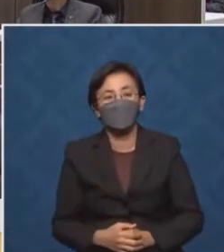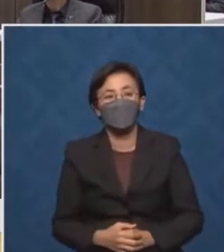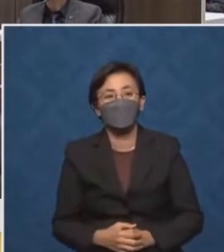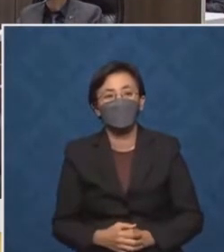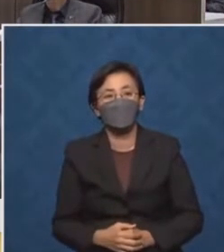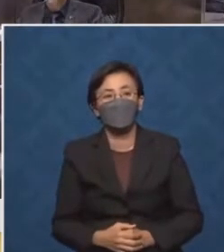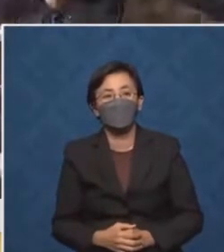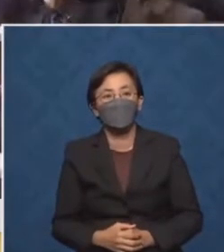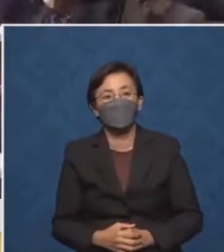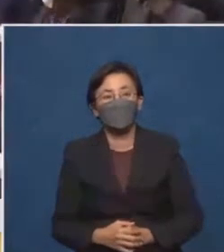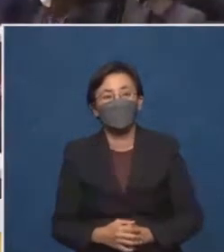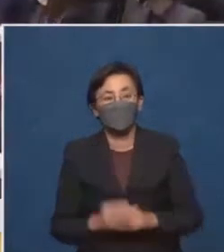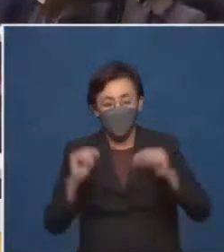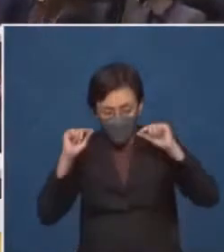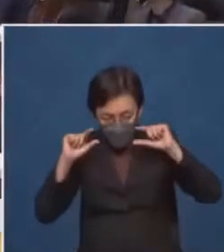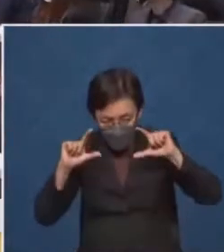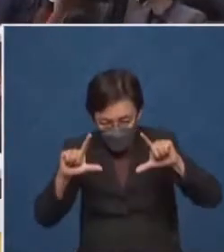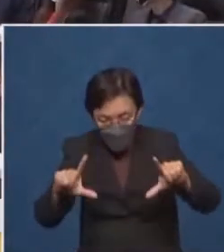ซูมหนอยครับ